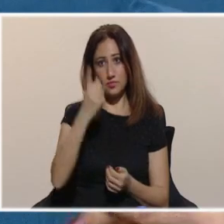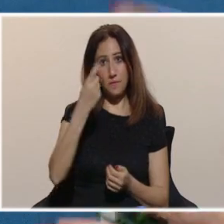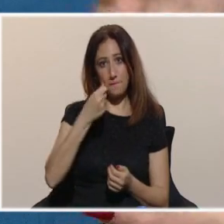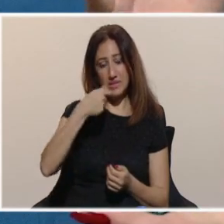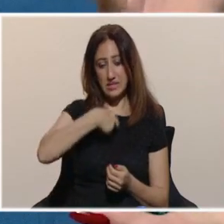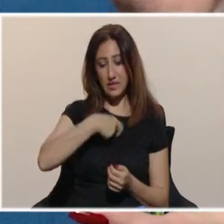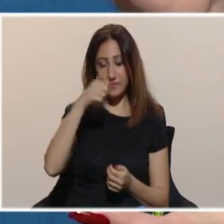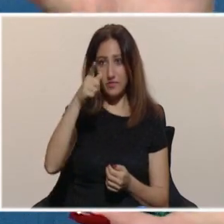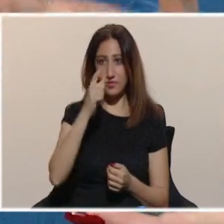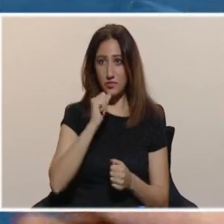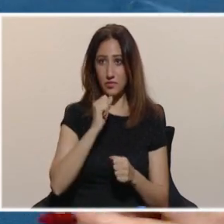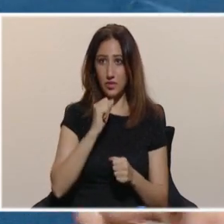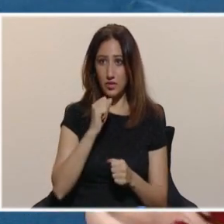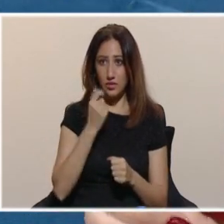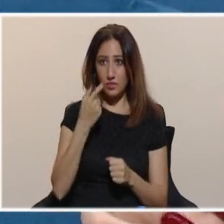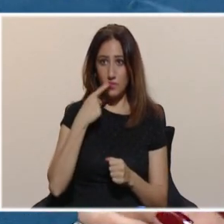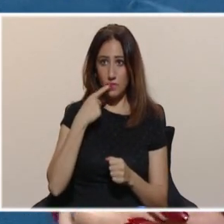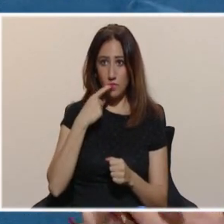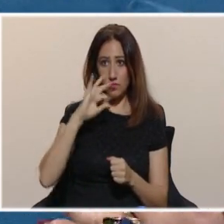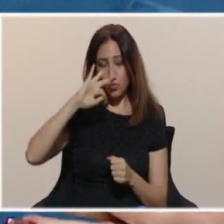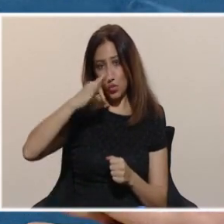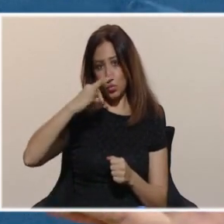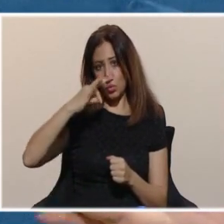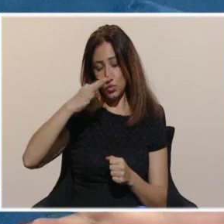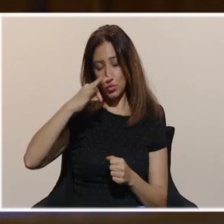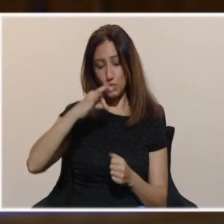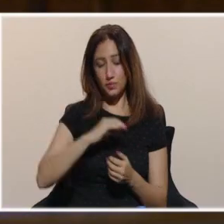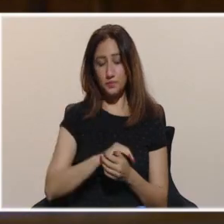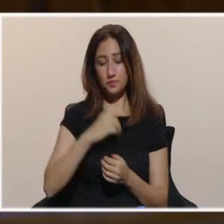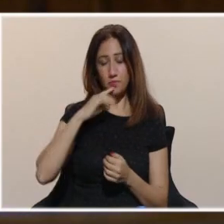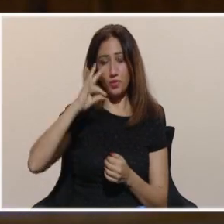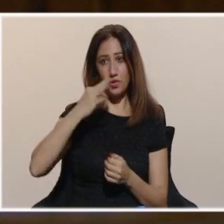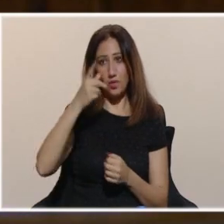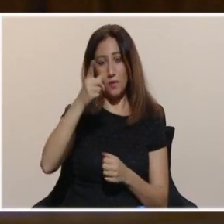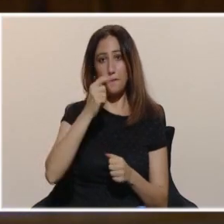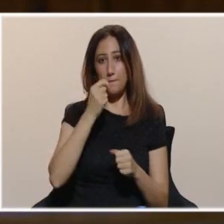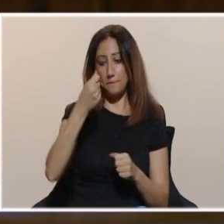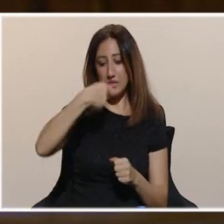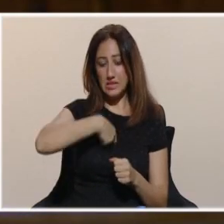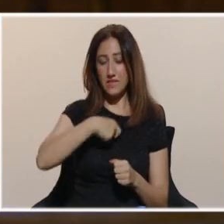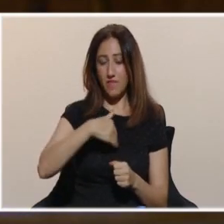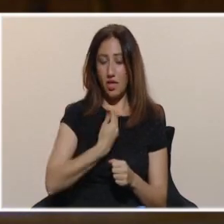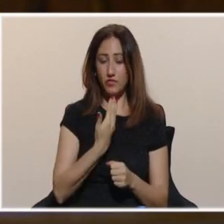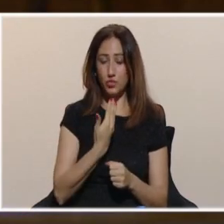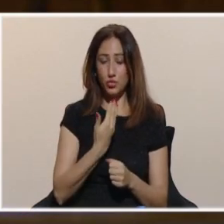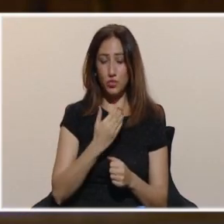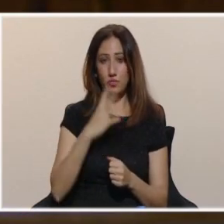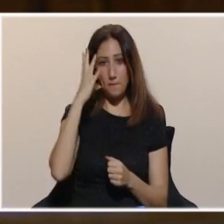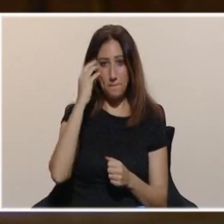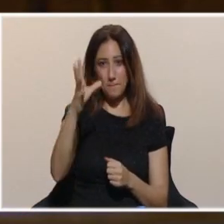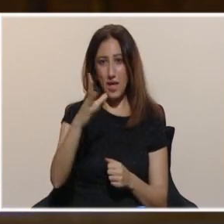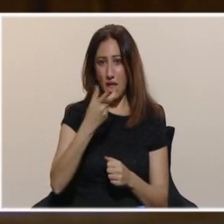انا بتاعت من ناشئين من 13. من سن 13 سنة بتصرفي على نفسك من المنح اللي